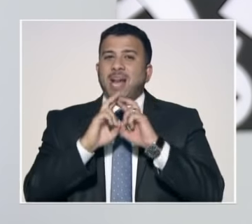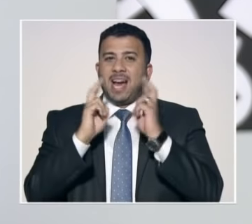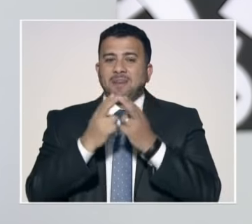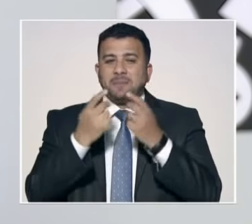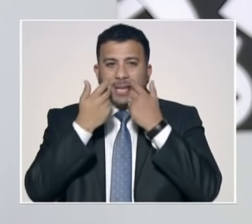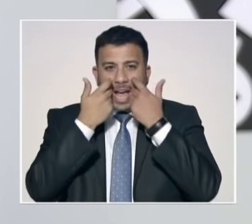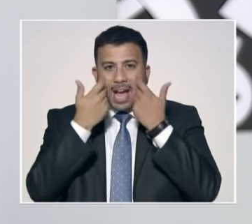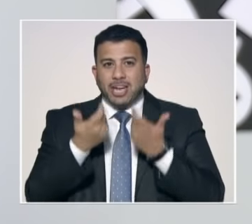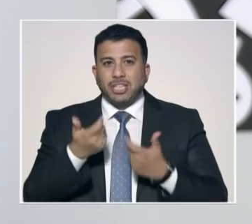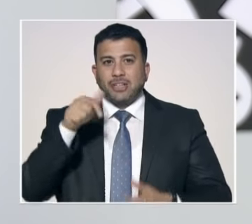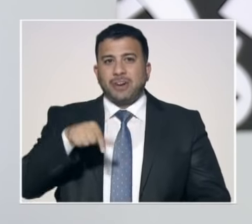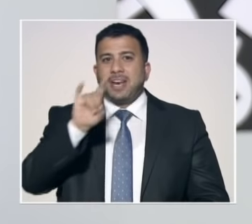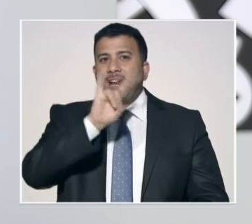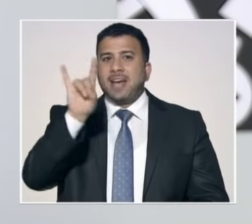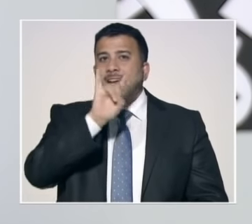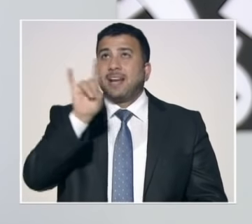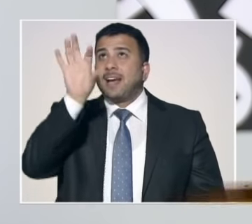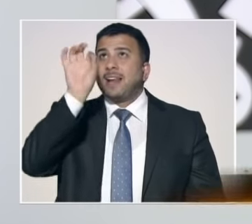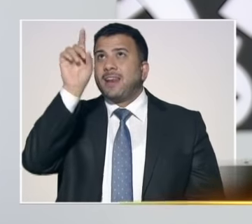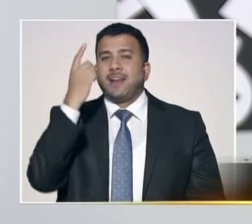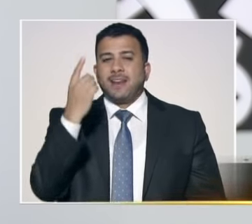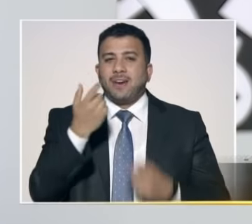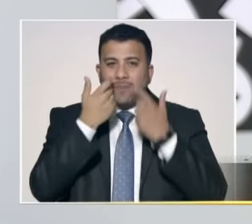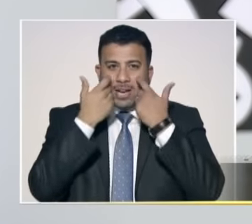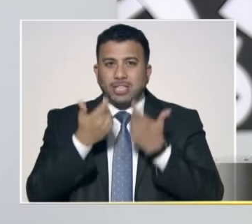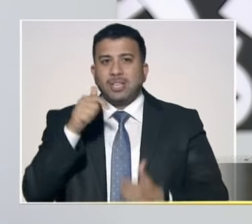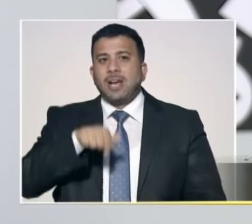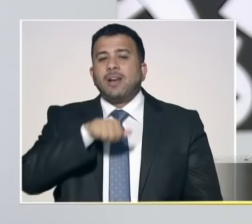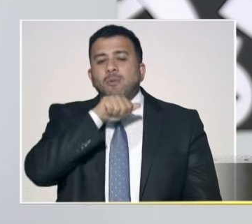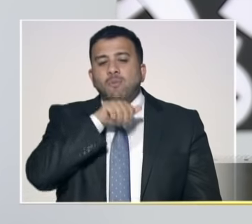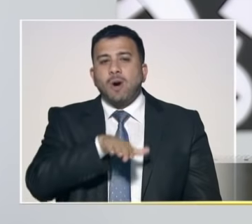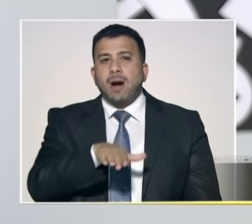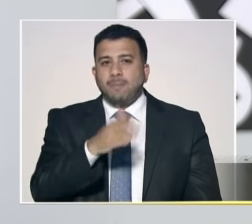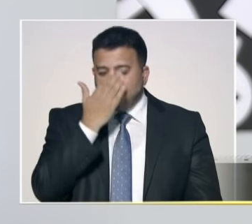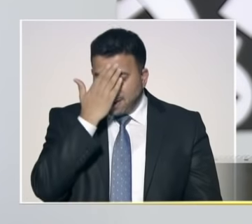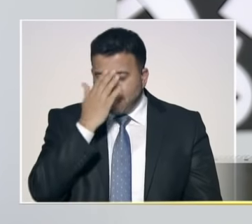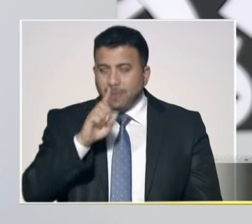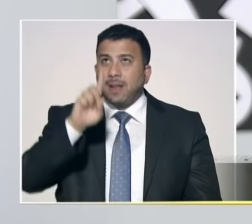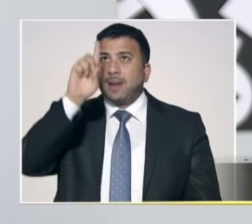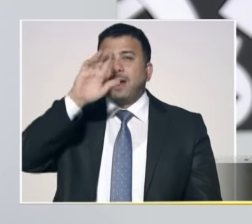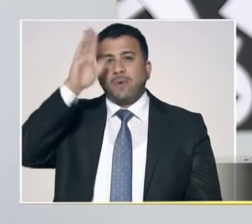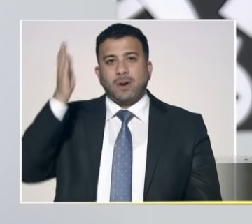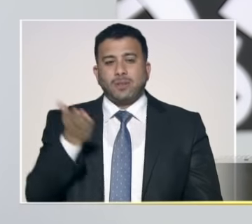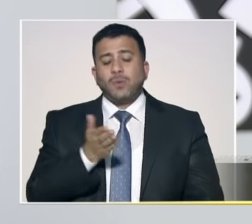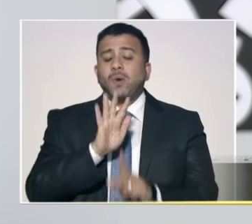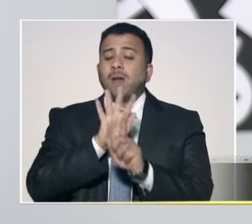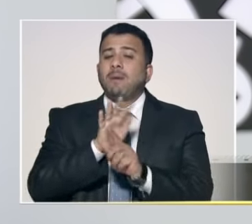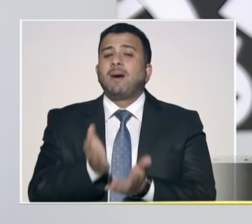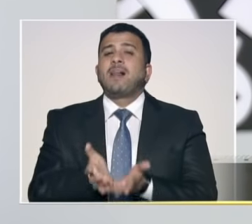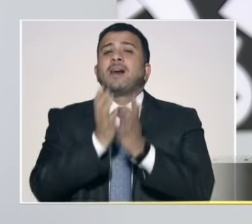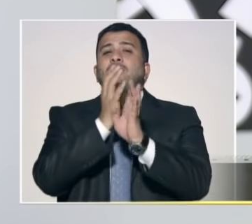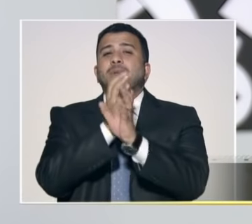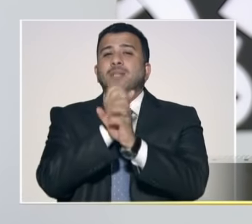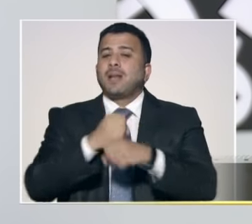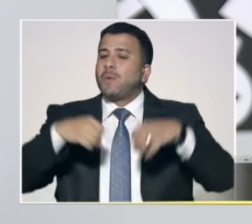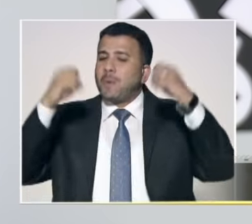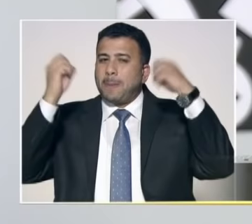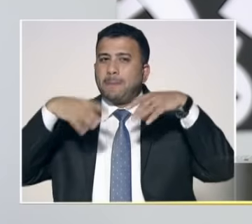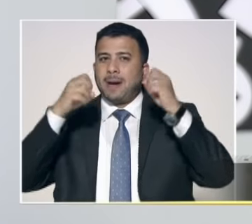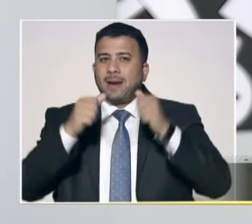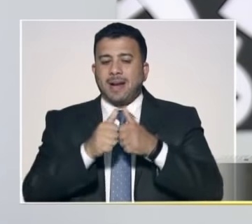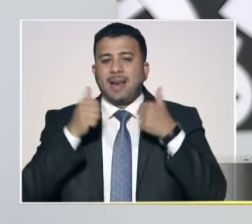الله وحده لا شريك له، ولي الصالحين، وأشهد أن محمدا عبده ورسوله، إمام المتقين، صلى الله وسلم وبارك